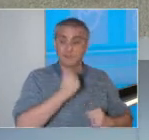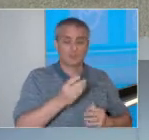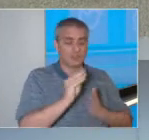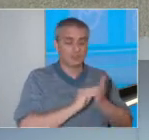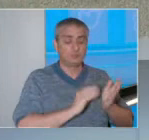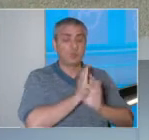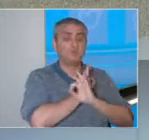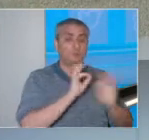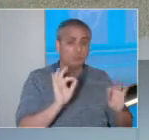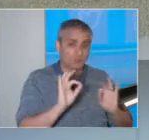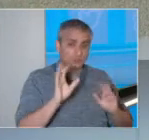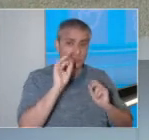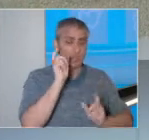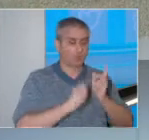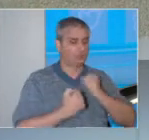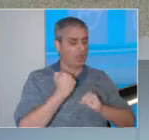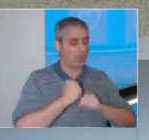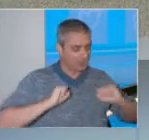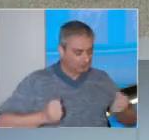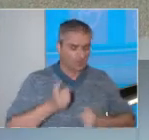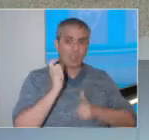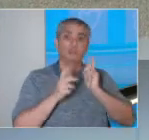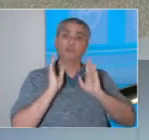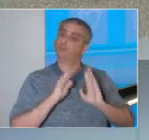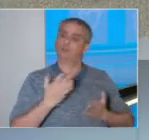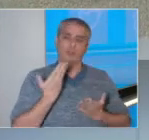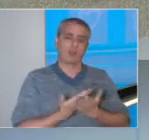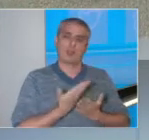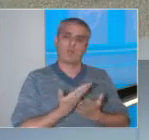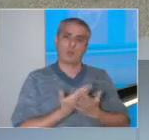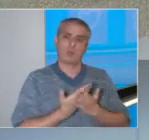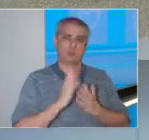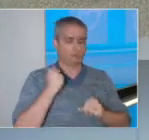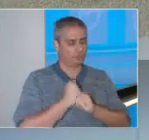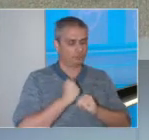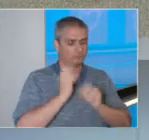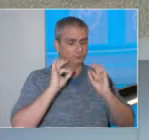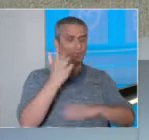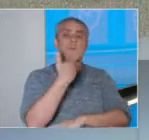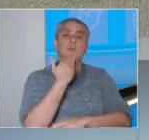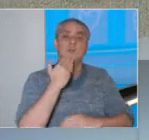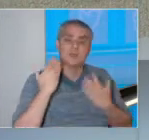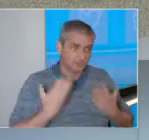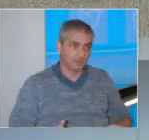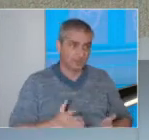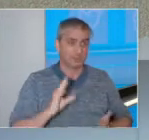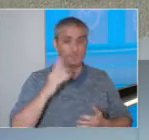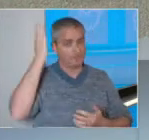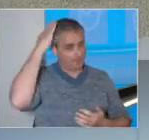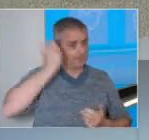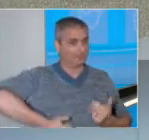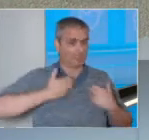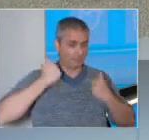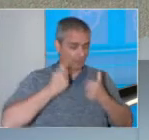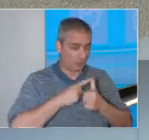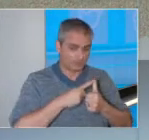רשימה מצוינת של אנשי עשייה, אנשים שיש להם קבלות במה שהם עשו למען מדינת ישראל, אם זה בנט כשר